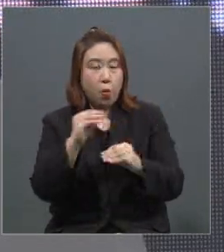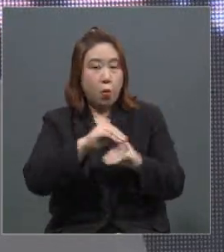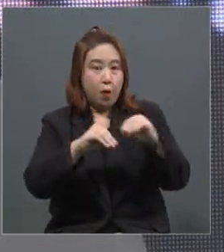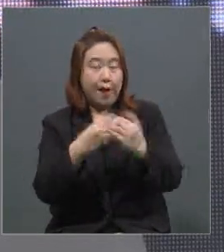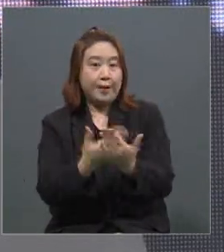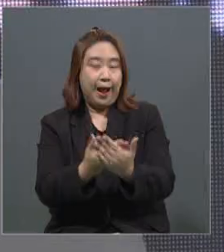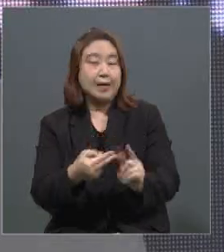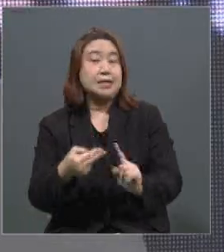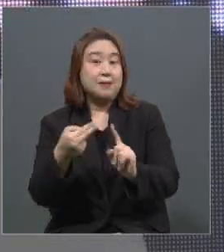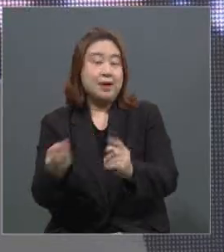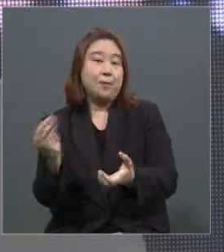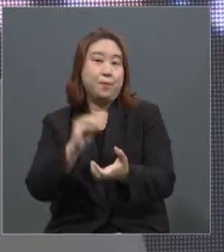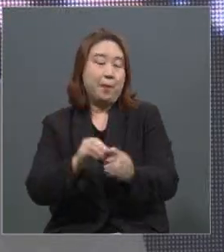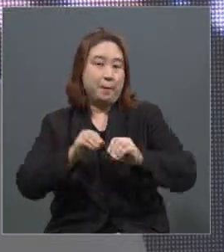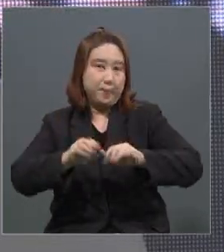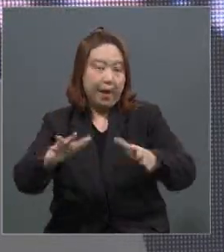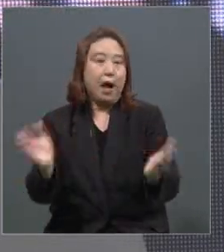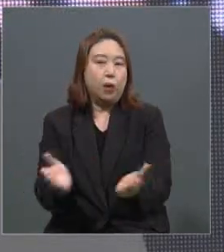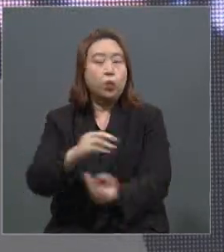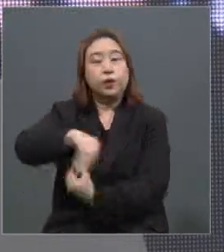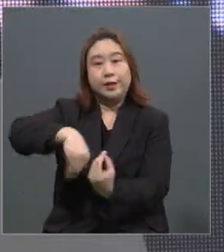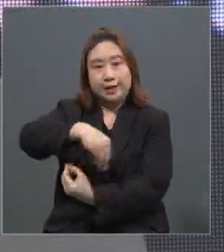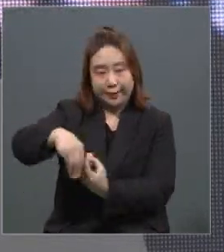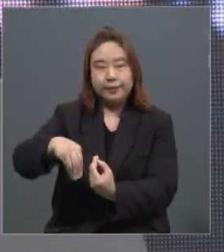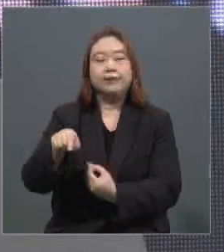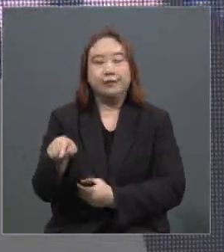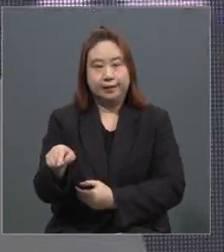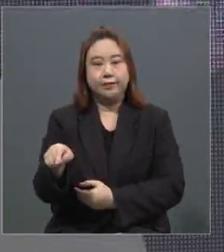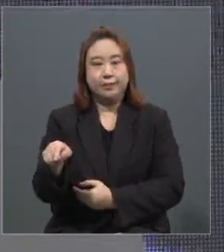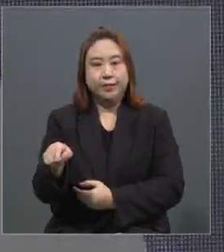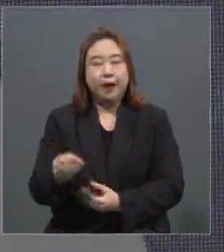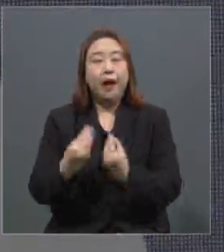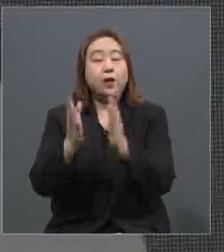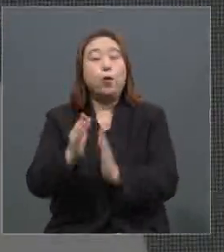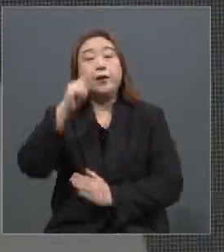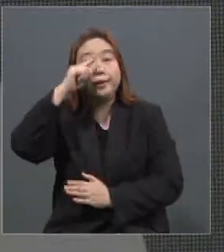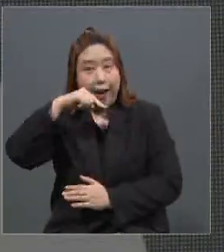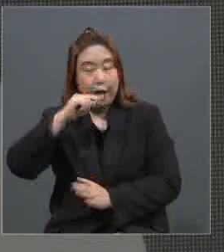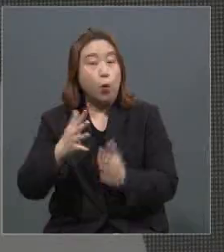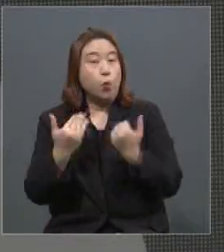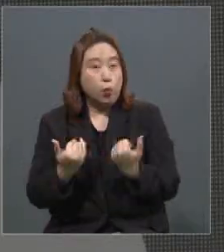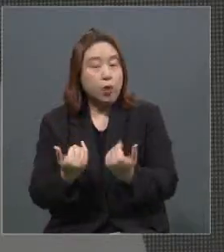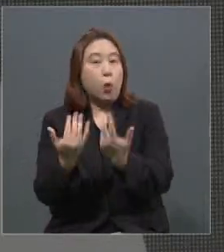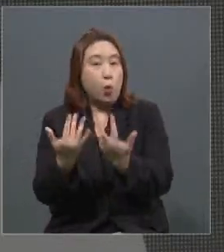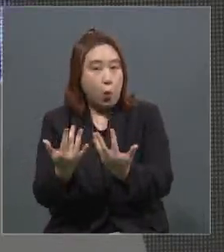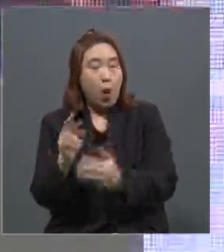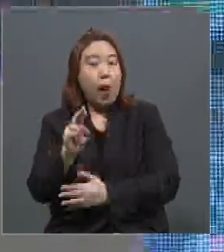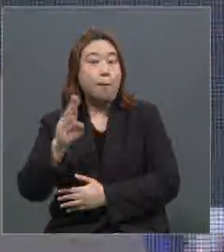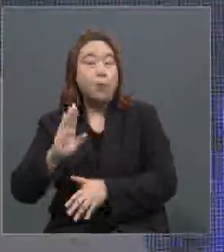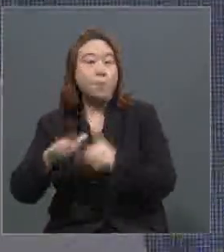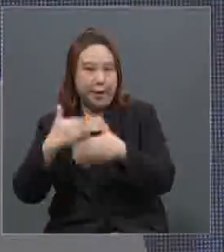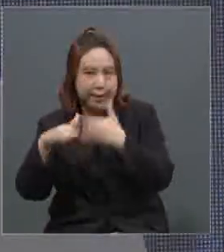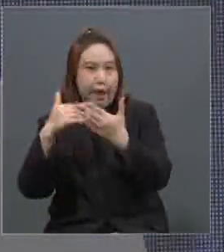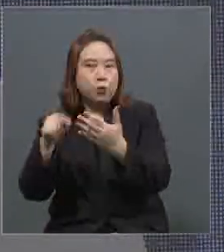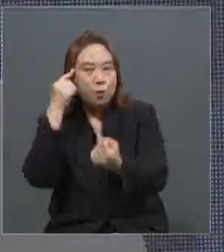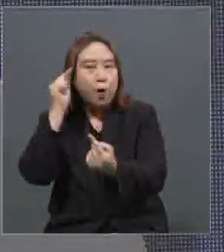Digital Walletในการกระตุ้นเศรฐกิเพื่ว่างรากฐานทางเศรษฐก Digital ให้กบคนไทยซึขณะนี้อยู่ระหวางการพัฒนาระบบซึงเป